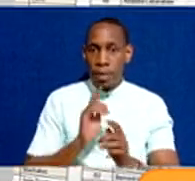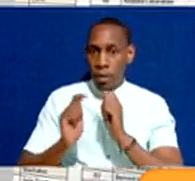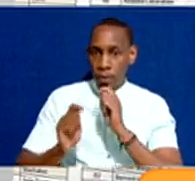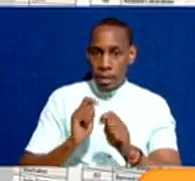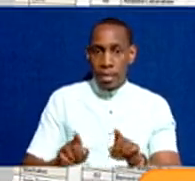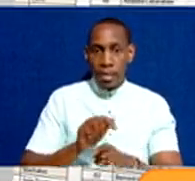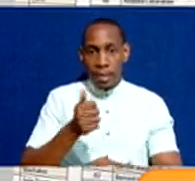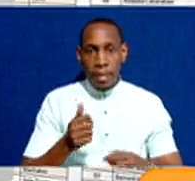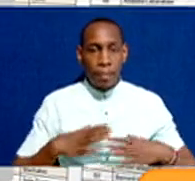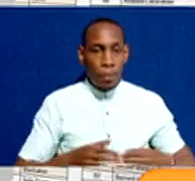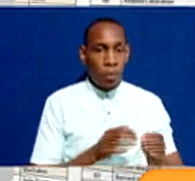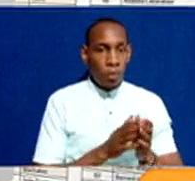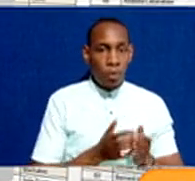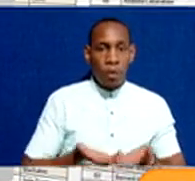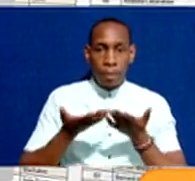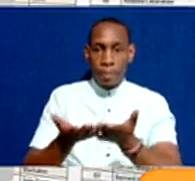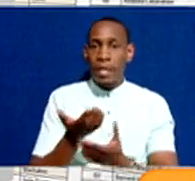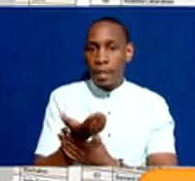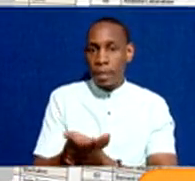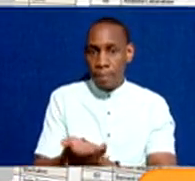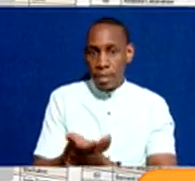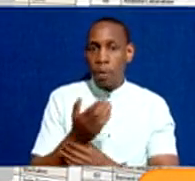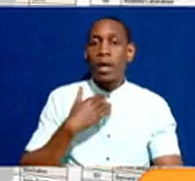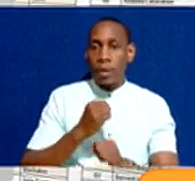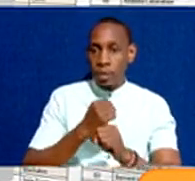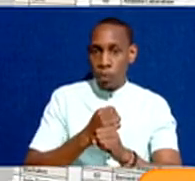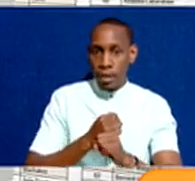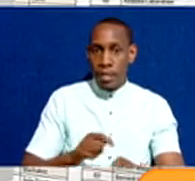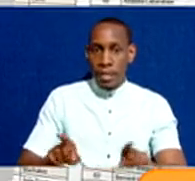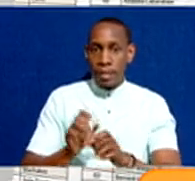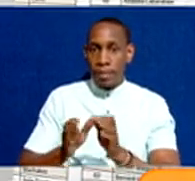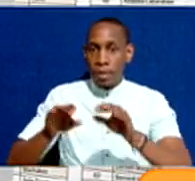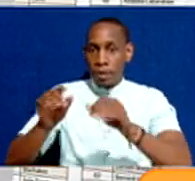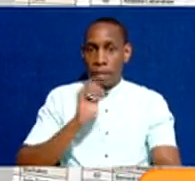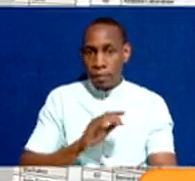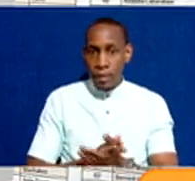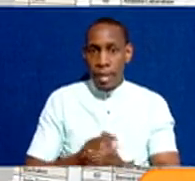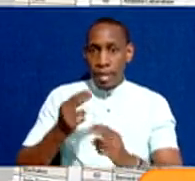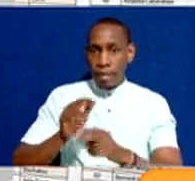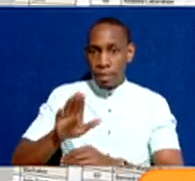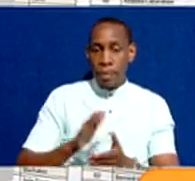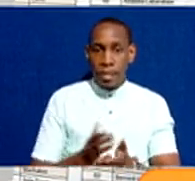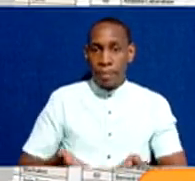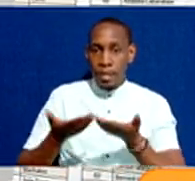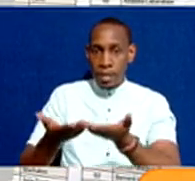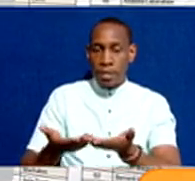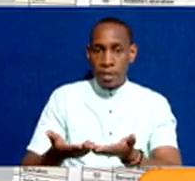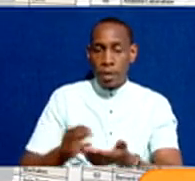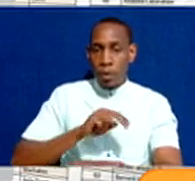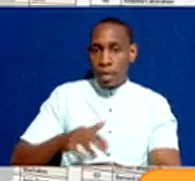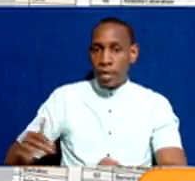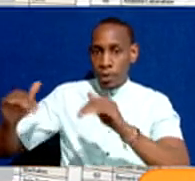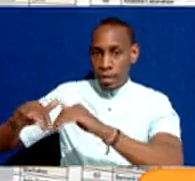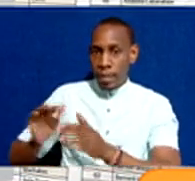msasa sawa na watu wengine waliowasilisha maombi ya kazi, na iwapo watafuzu majina yao yawasilishwe kwa bunge la